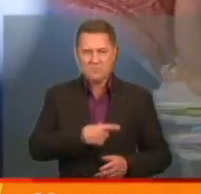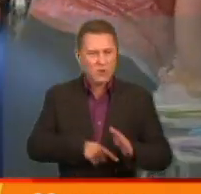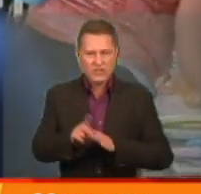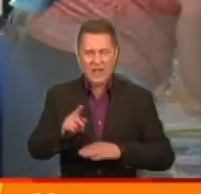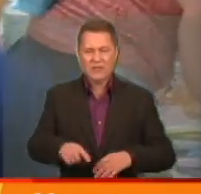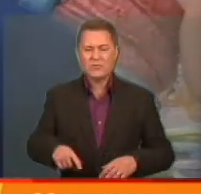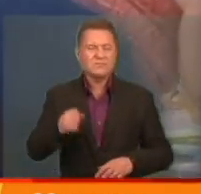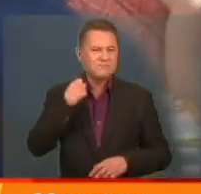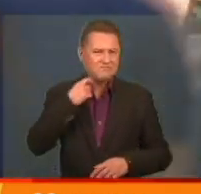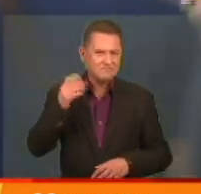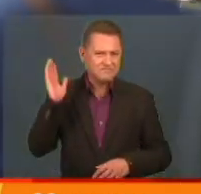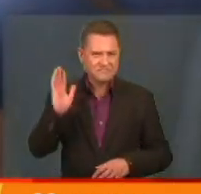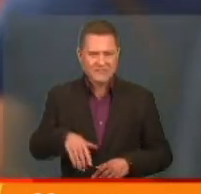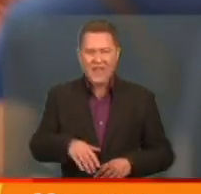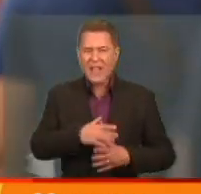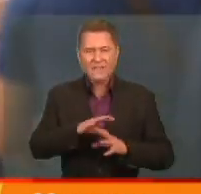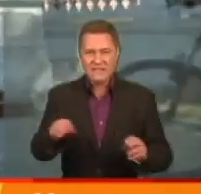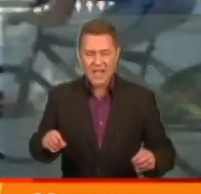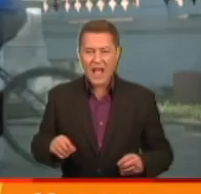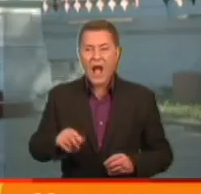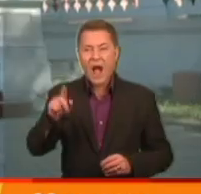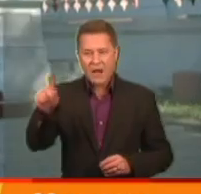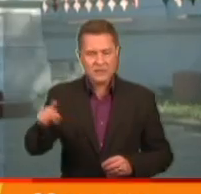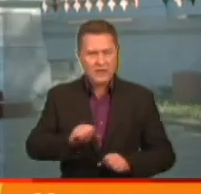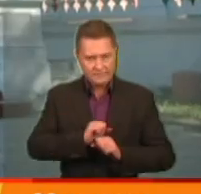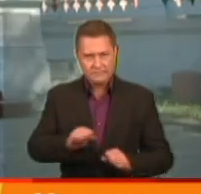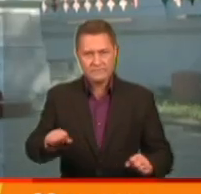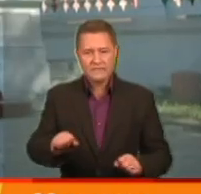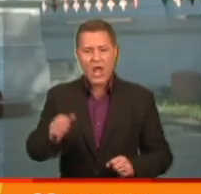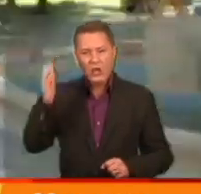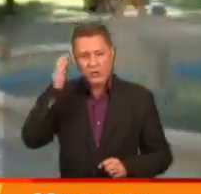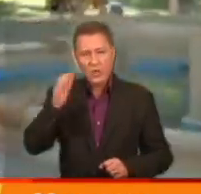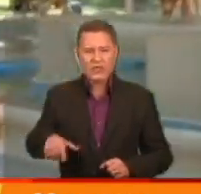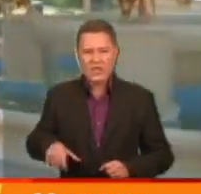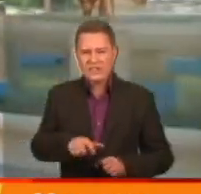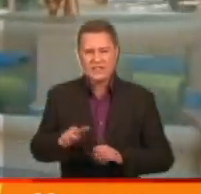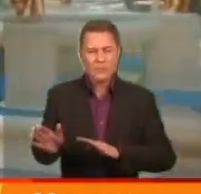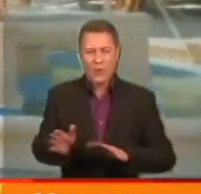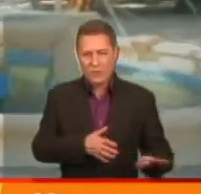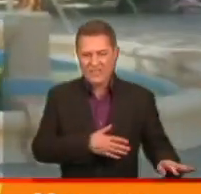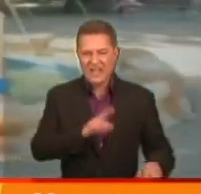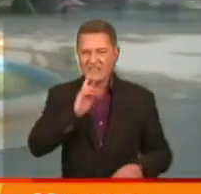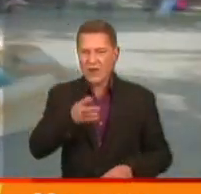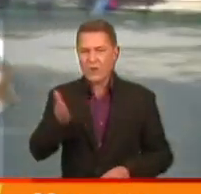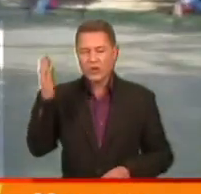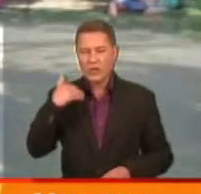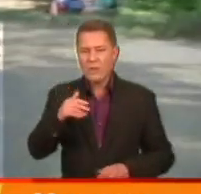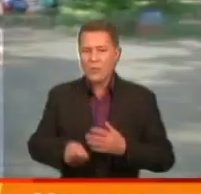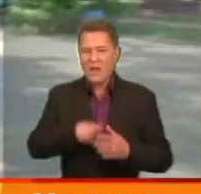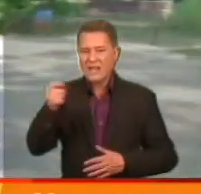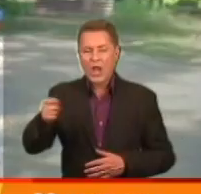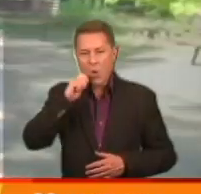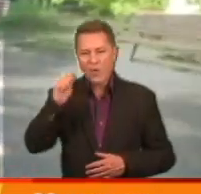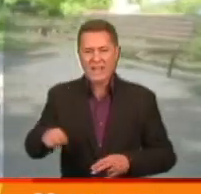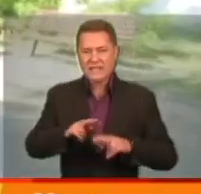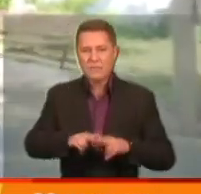Заливали б біль, аби забутися, або ще гірше. Нині чорні смуги вже позаду, 2 роки тому подала на український паспорт,